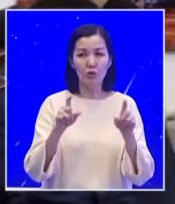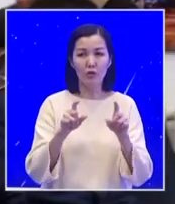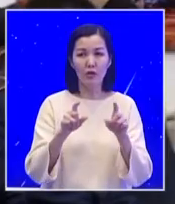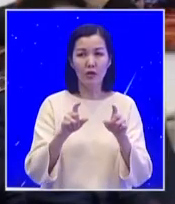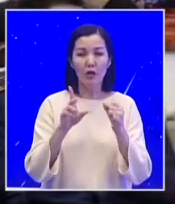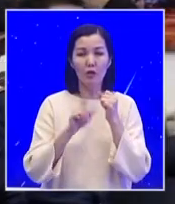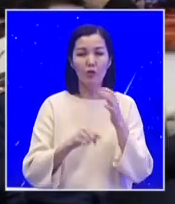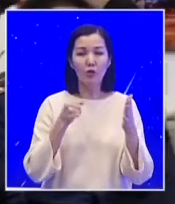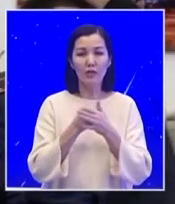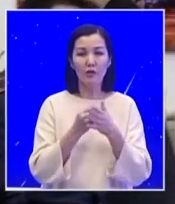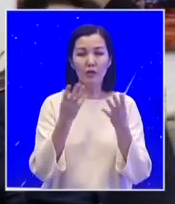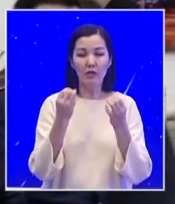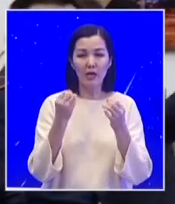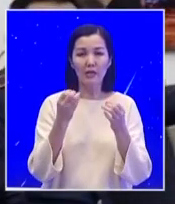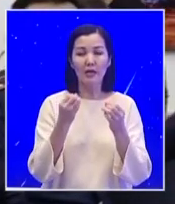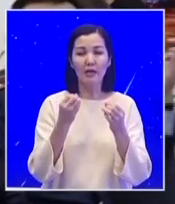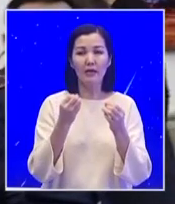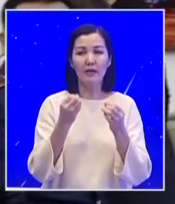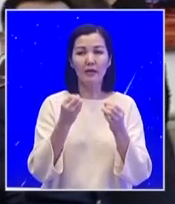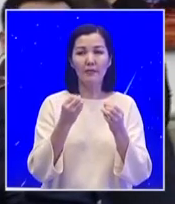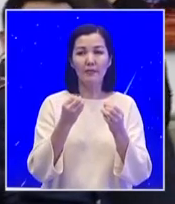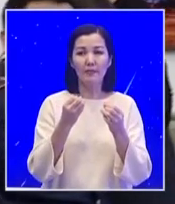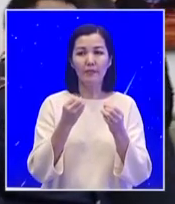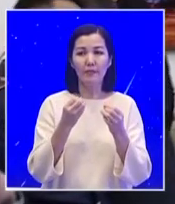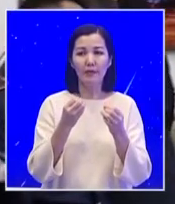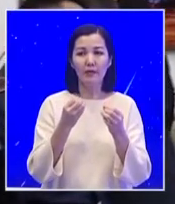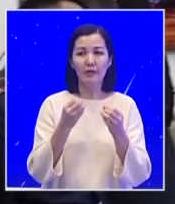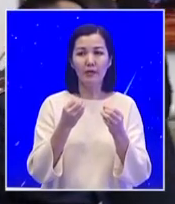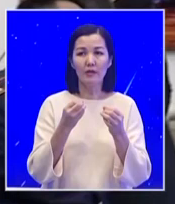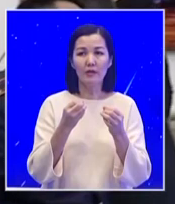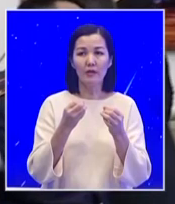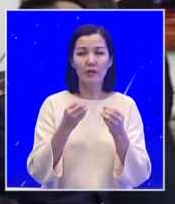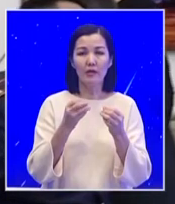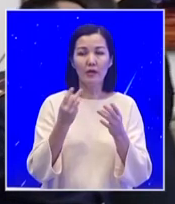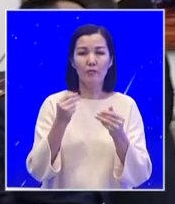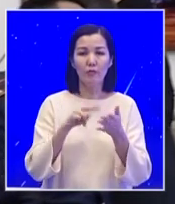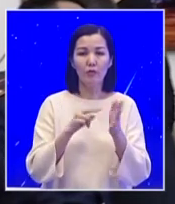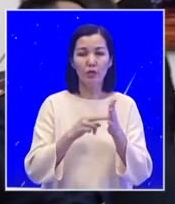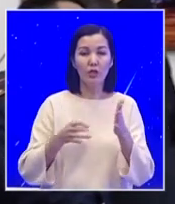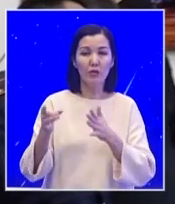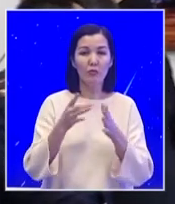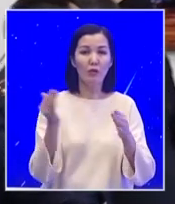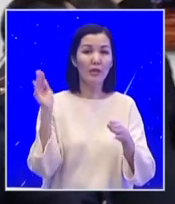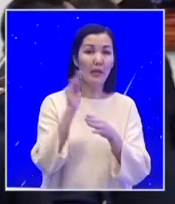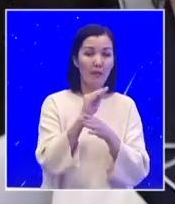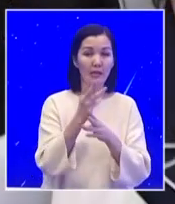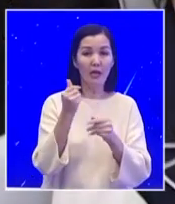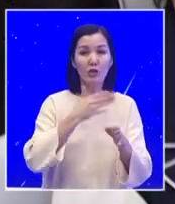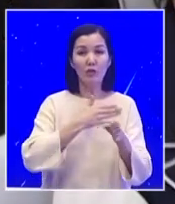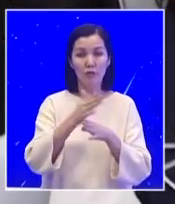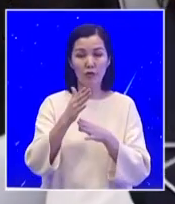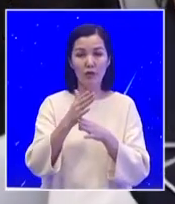До конца года мы еще хотим, за счет, будет пересматриваться бюджет в республике, дополнительно еще на 6